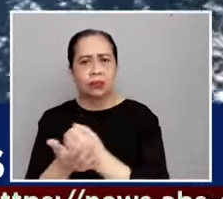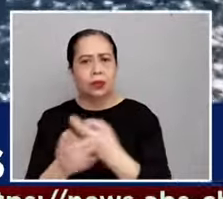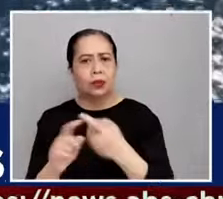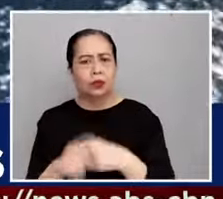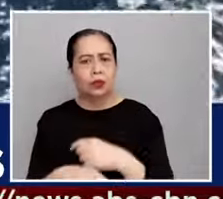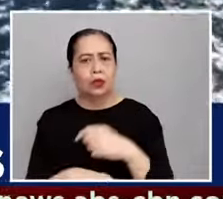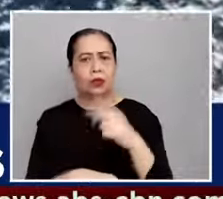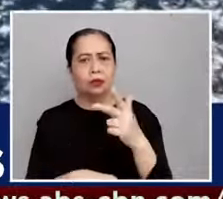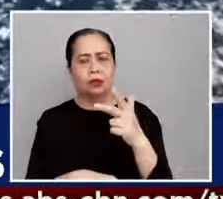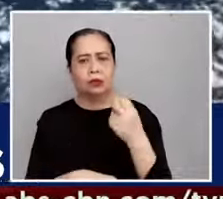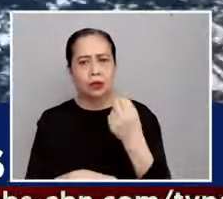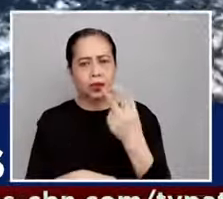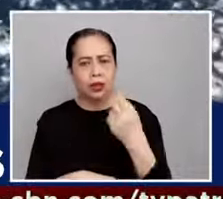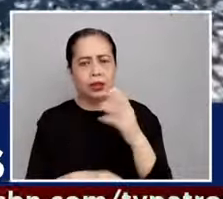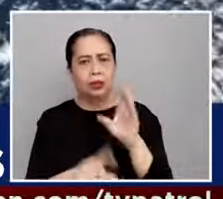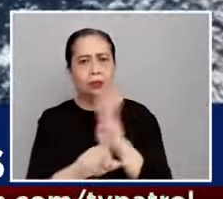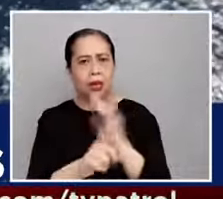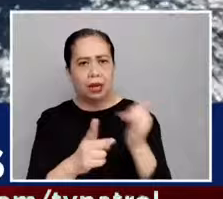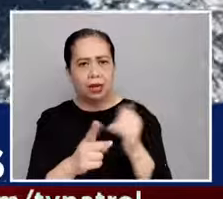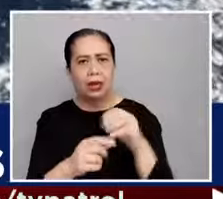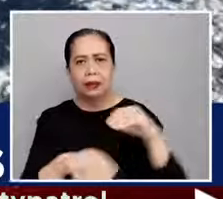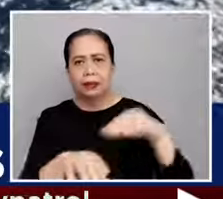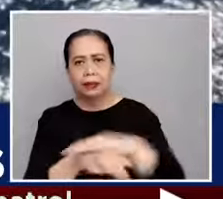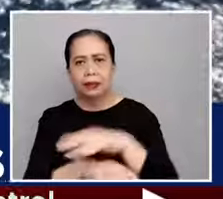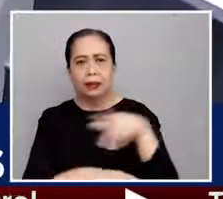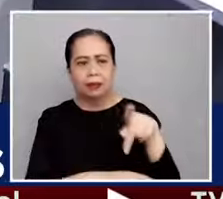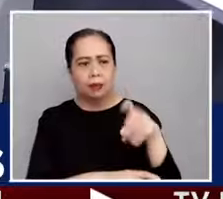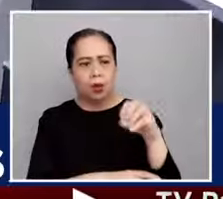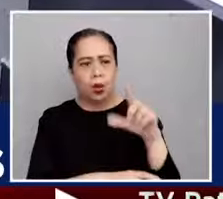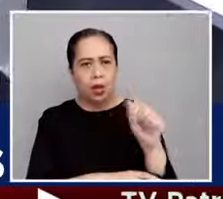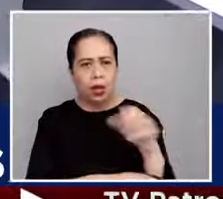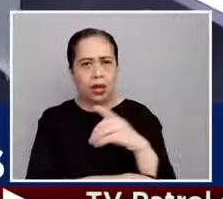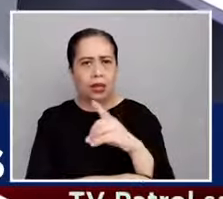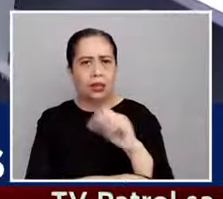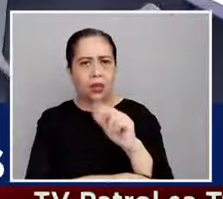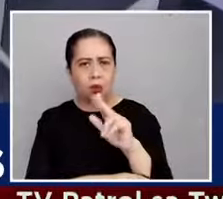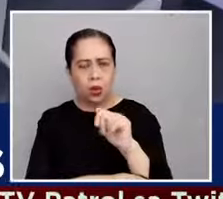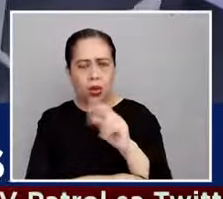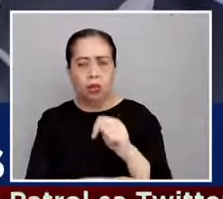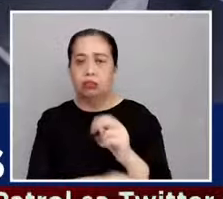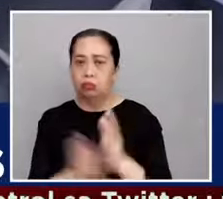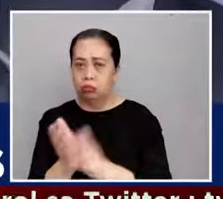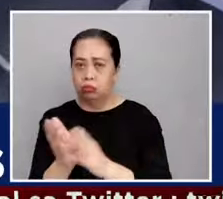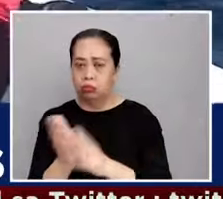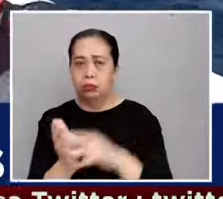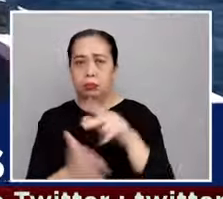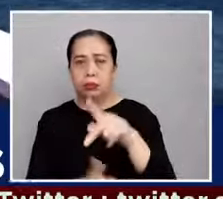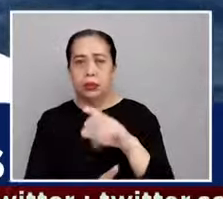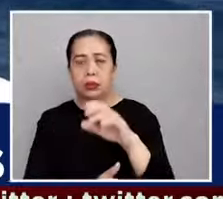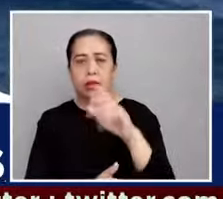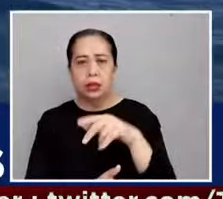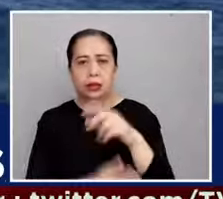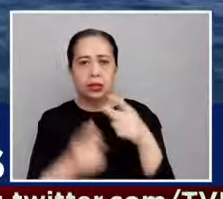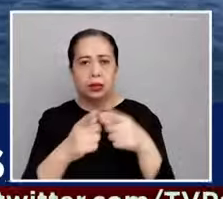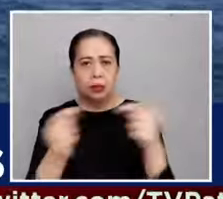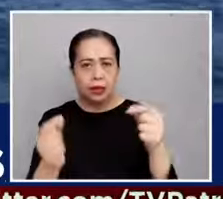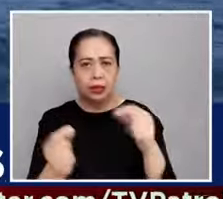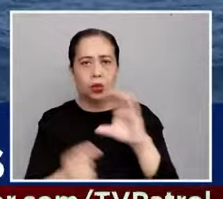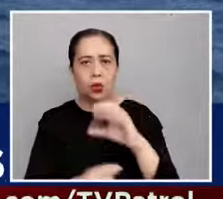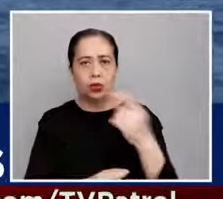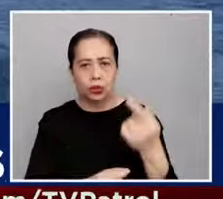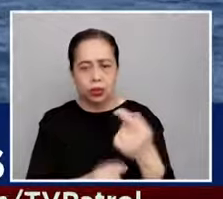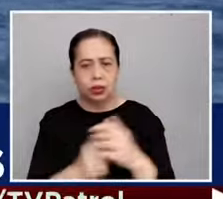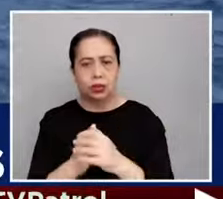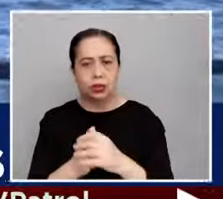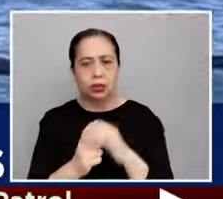13 barangay na apektado sa mga bayan ng Pola at Nauhan. Pinuri naman ng Japan Coast Guard Disaster Team ang Philippine Coast Guard